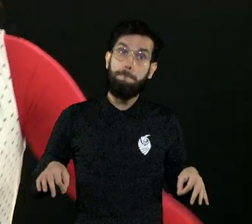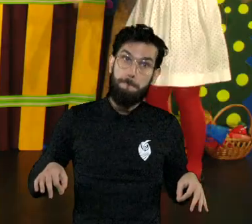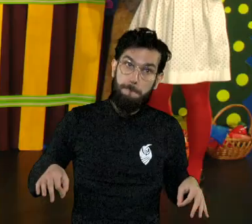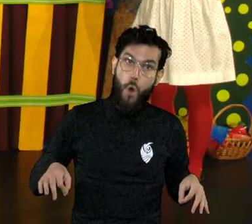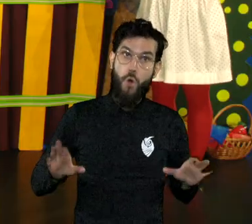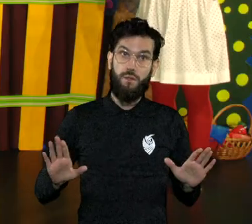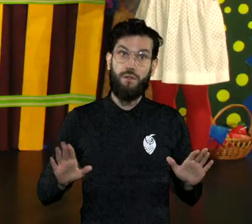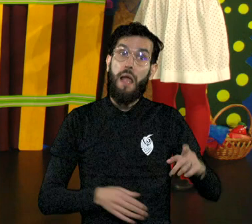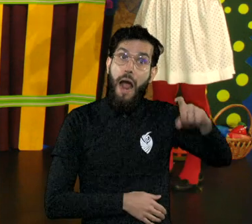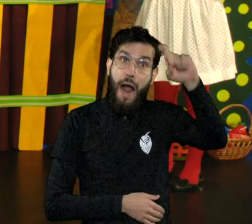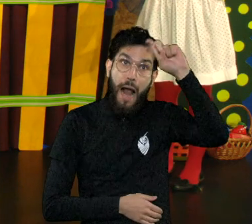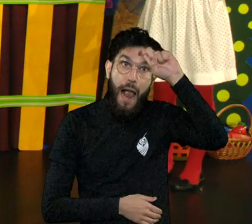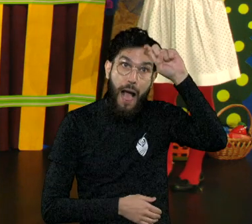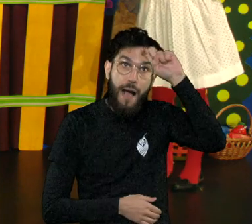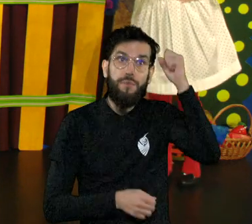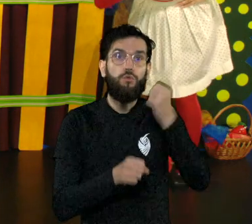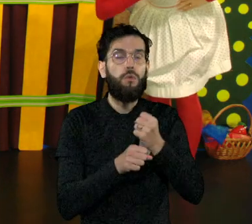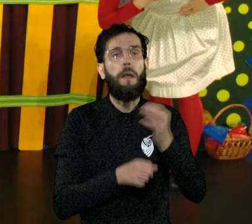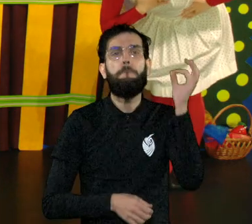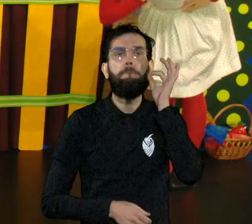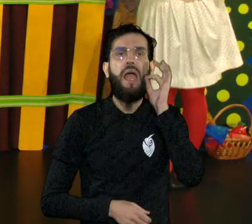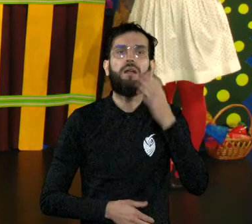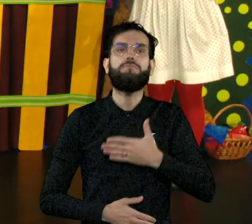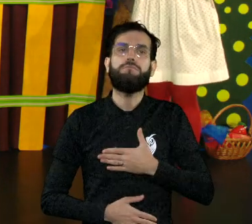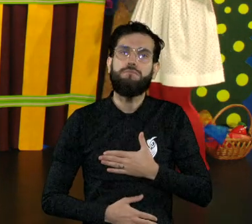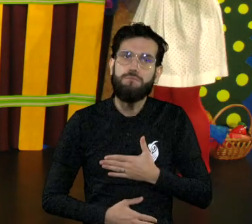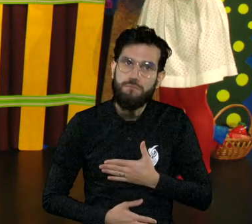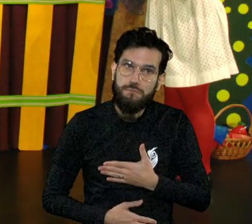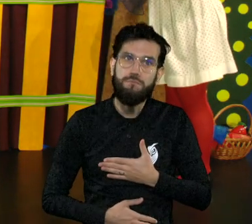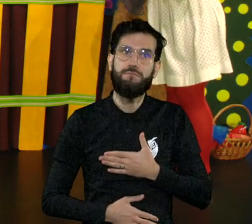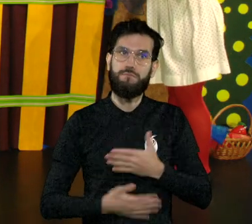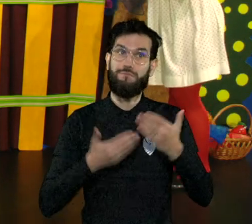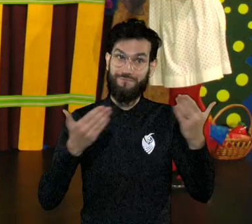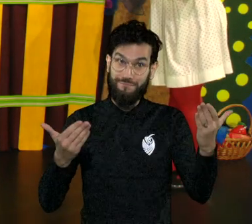sa. A chlapci zase spravia takýto hlboký úklon.